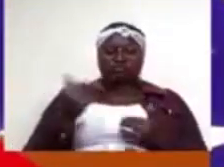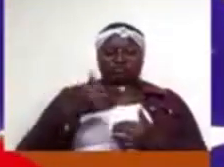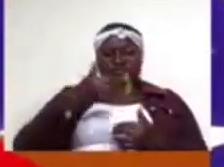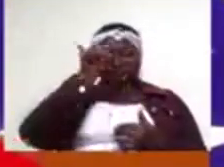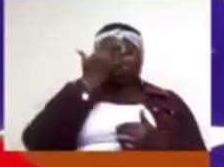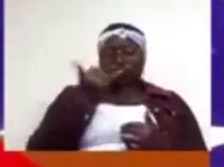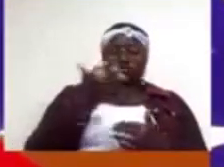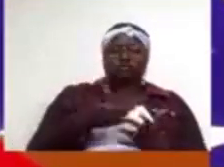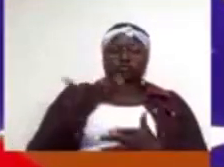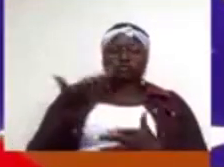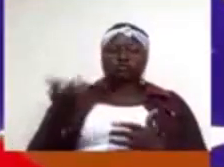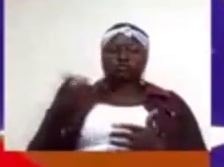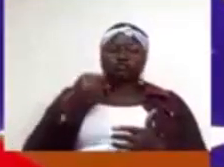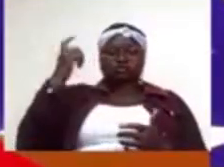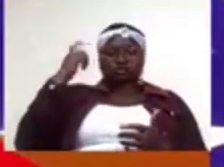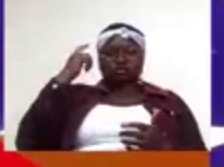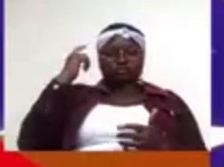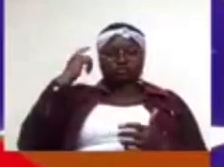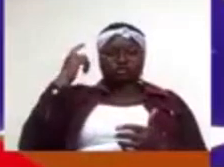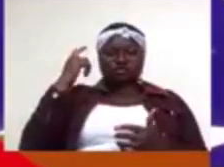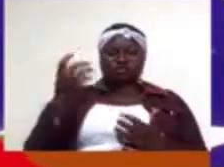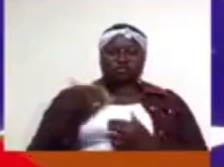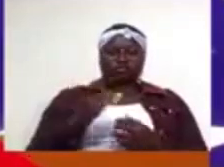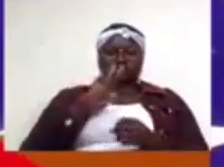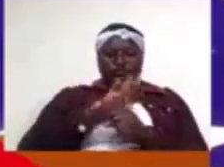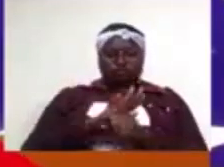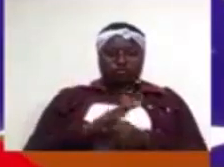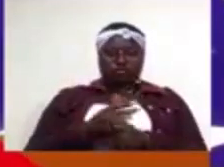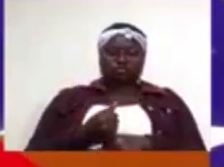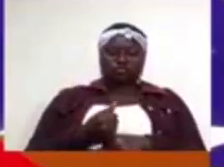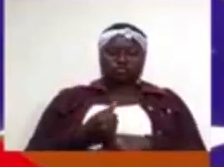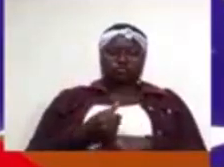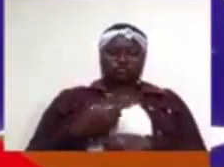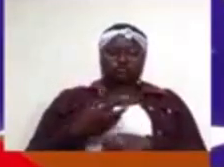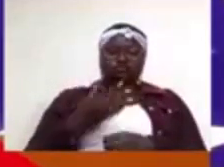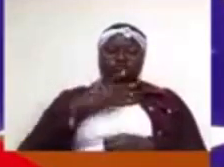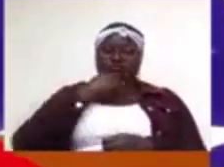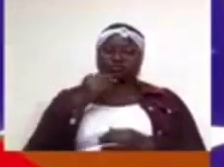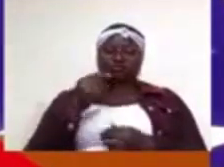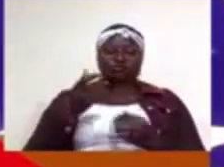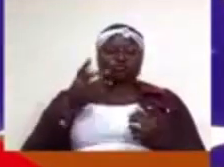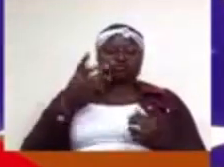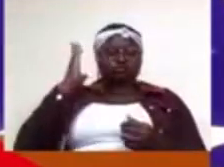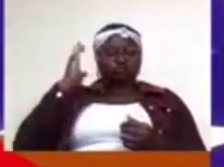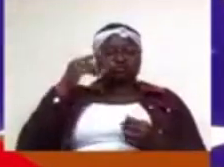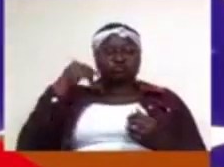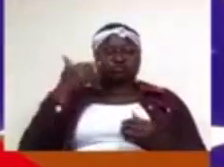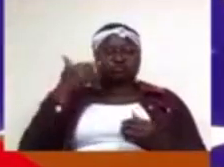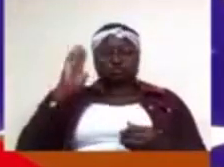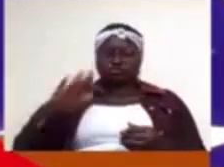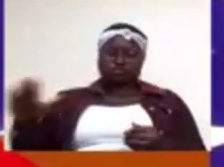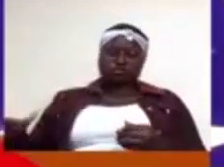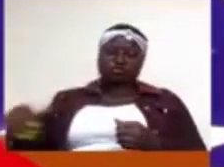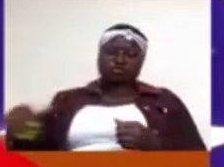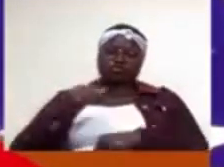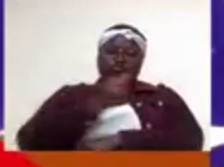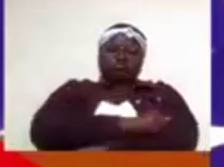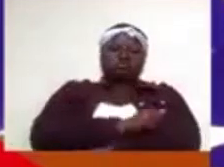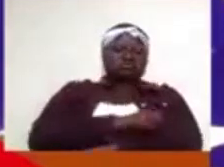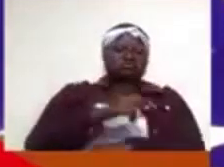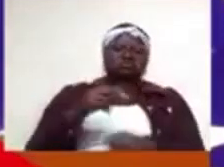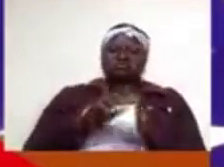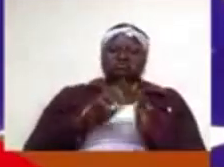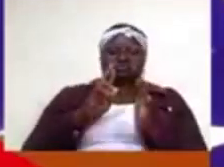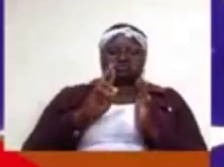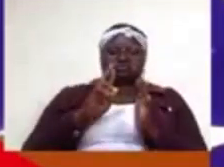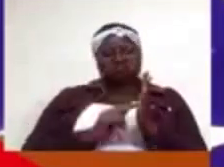ni arahinyiririka kimeciria na ungenda kumenya mwana ucio nginya shukuru da performaga wega because kuma